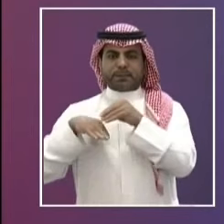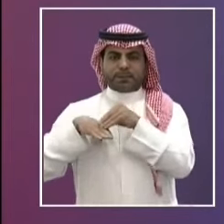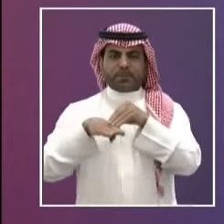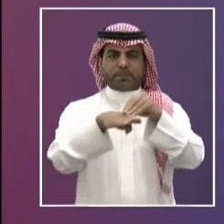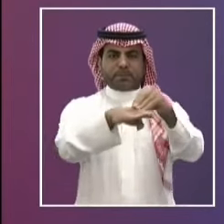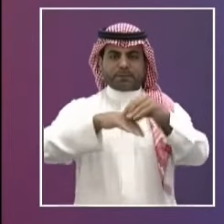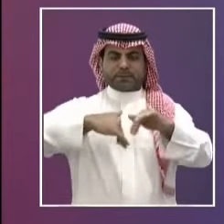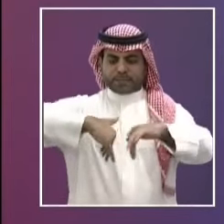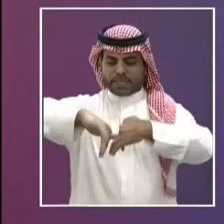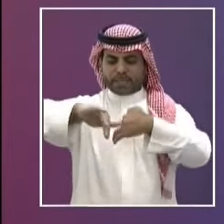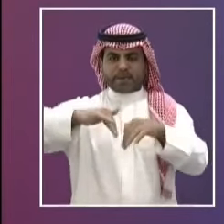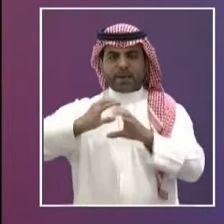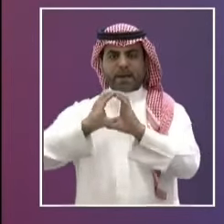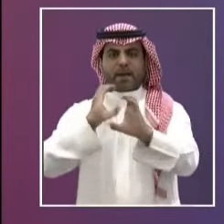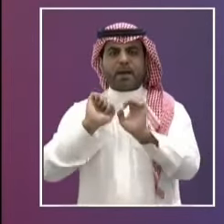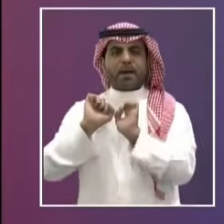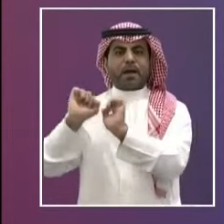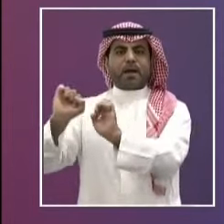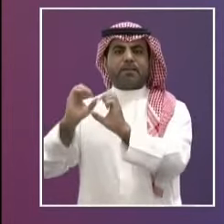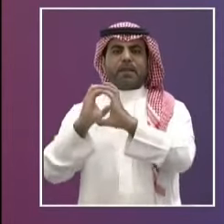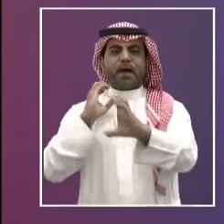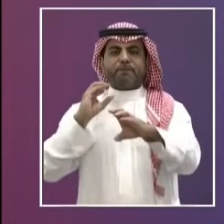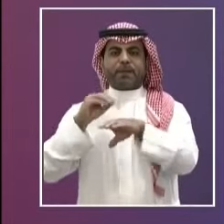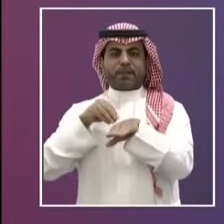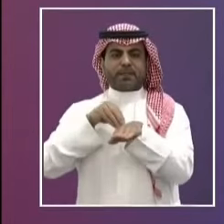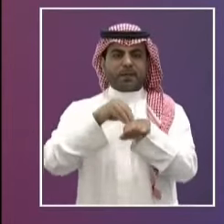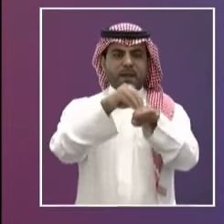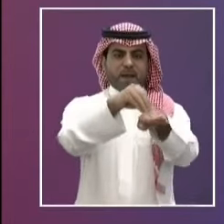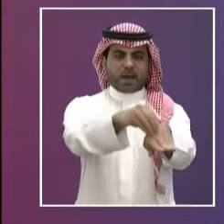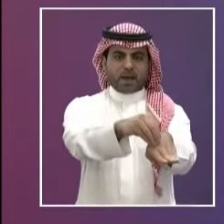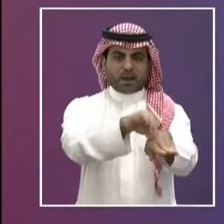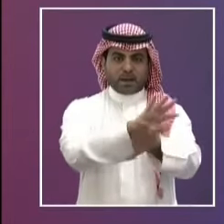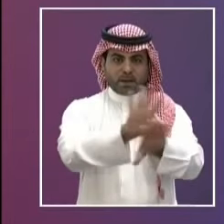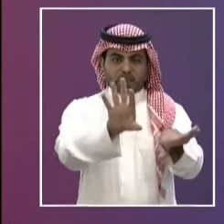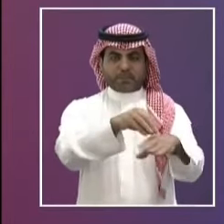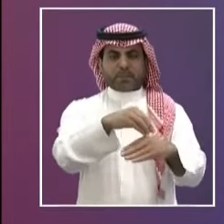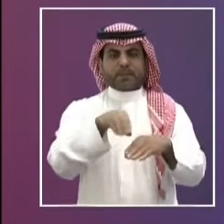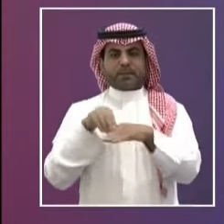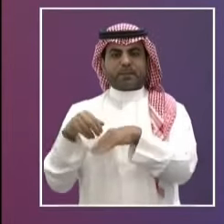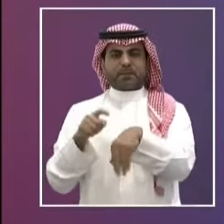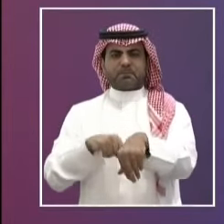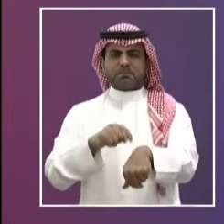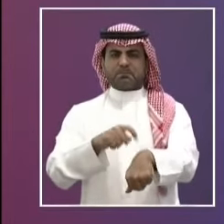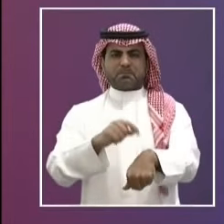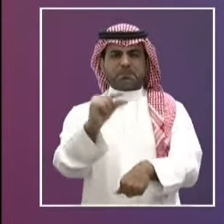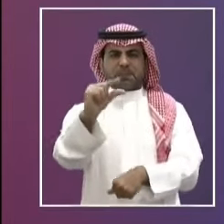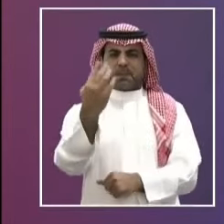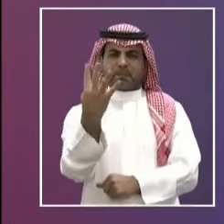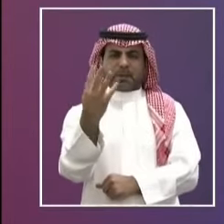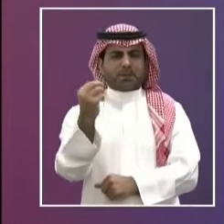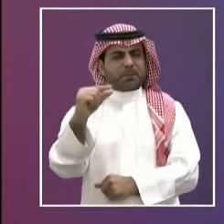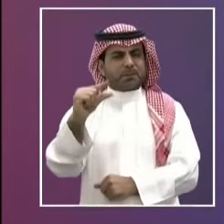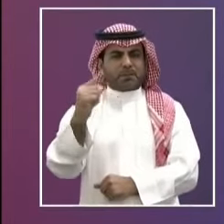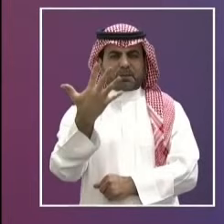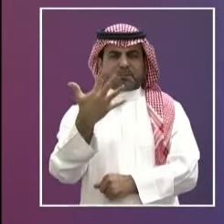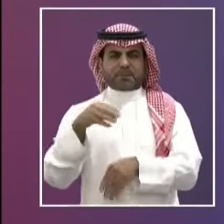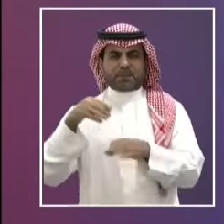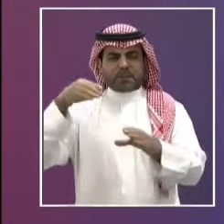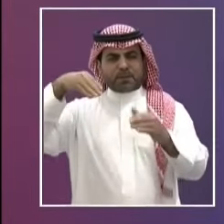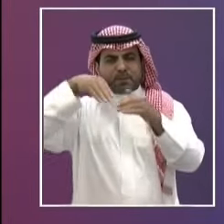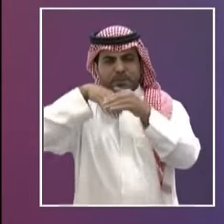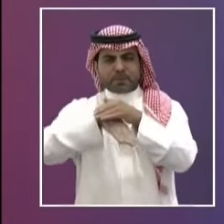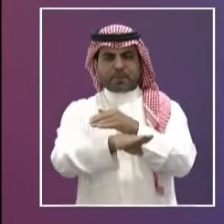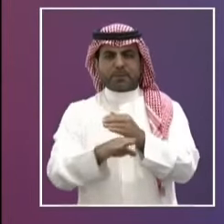من المواقف إلى ساحات الحرم في خلال حوالي 3 إلى 4 دقائق من خلال الأنفاق.